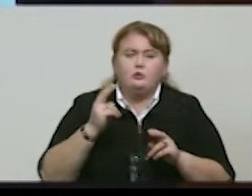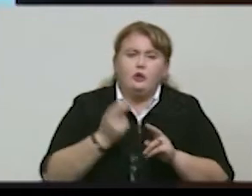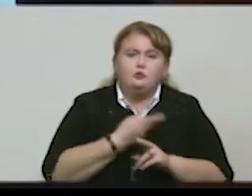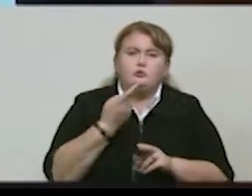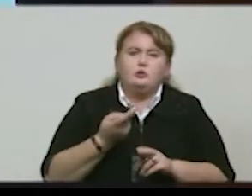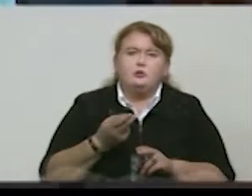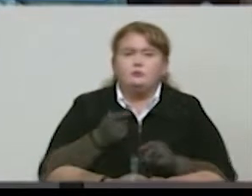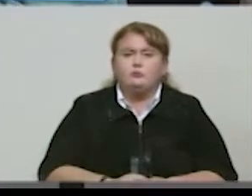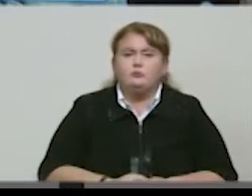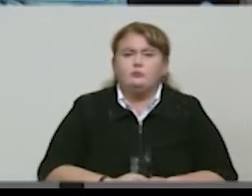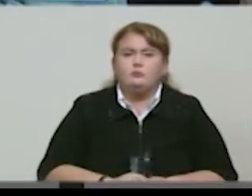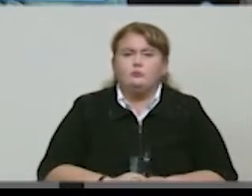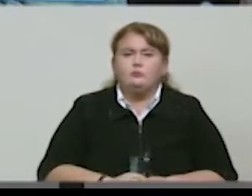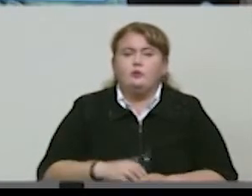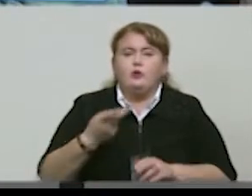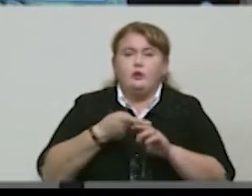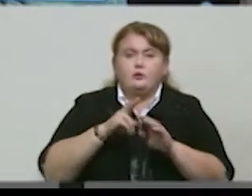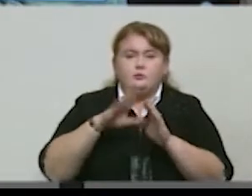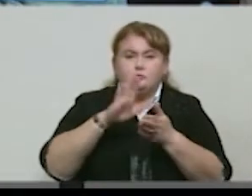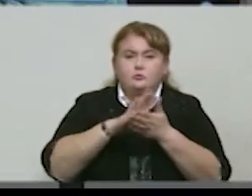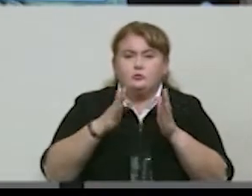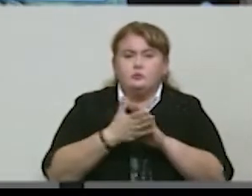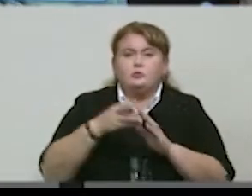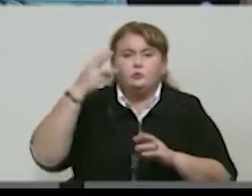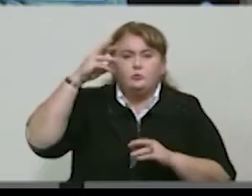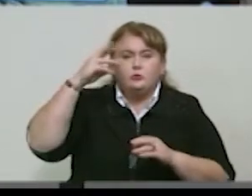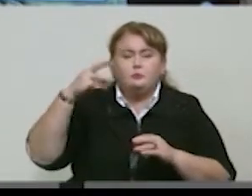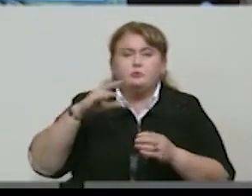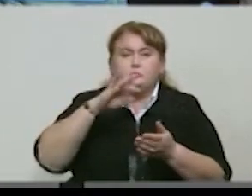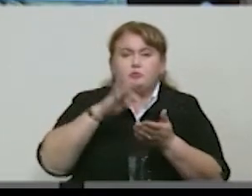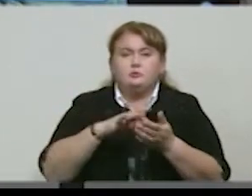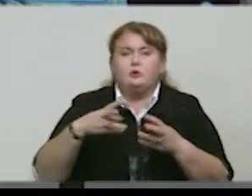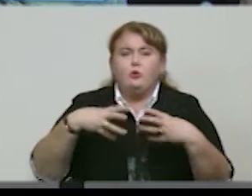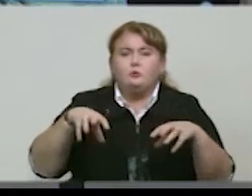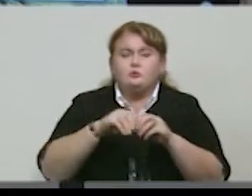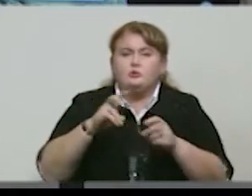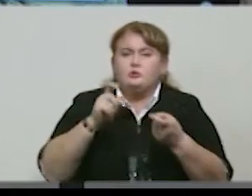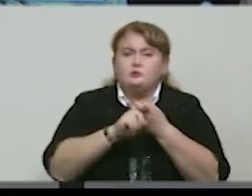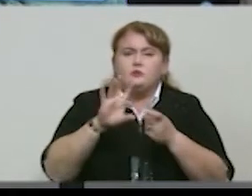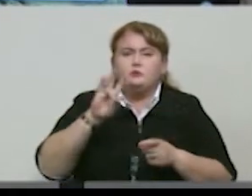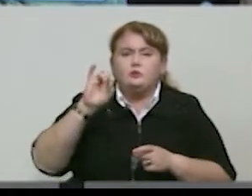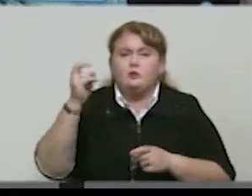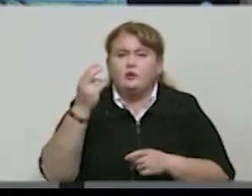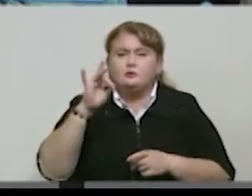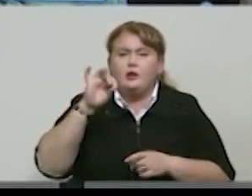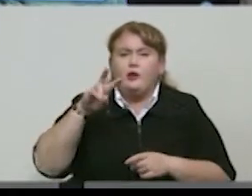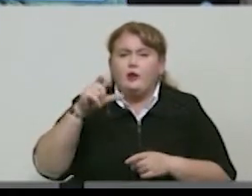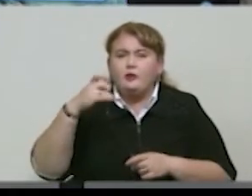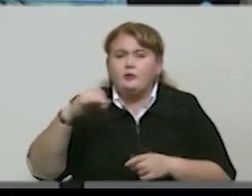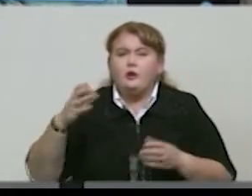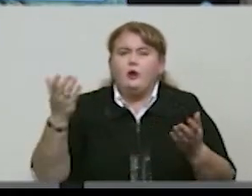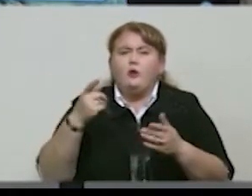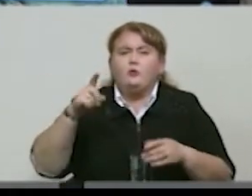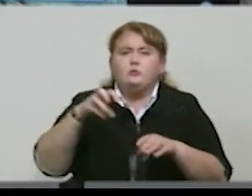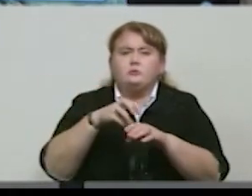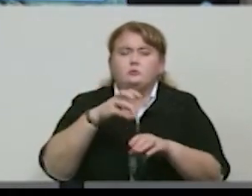кормильцев. И в этой ситуации все туркестанское общество, независимо от национальности, религии, социального